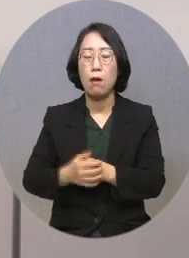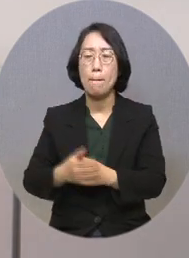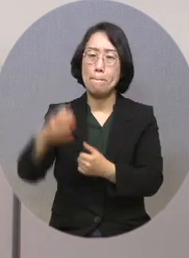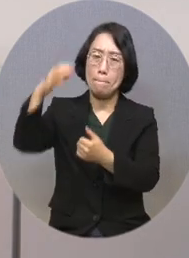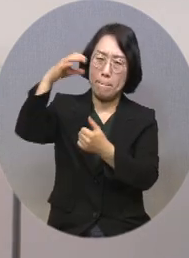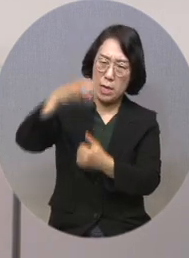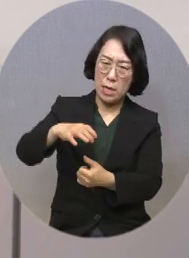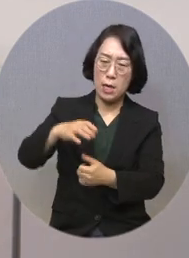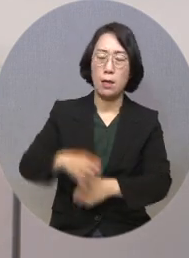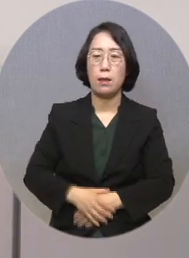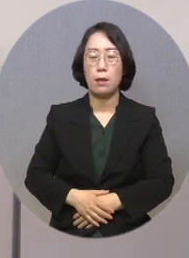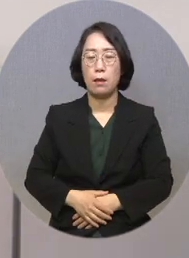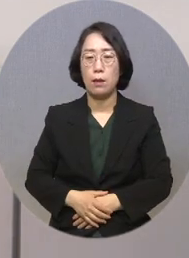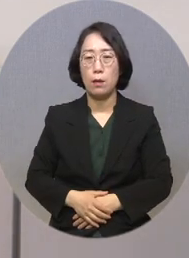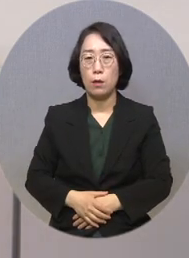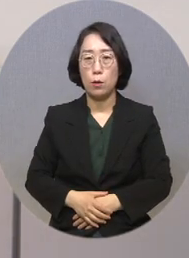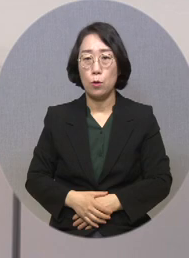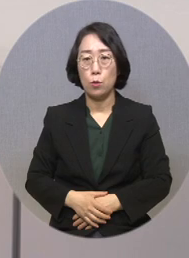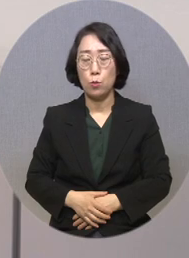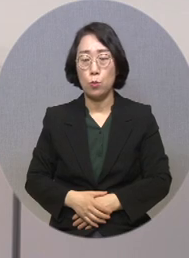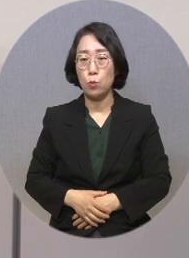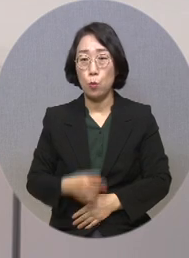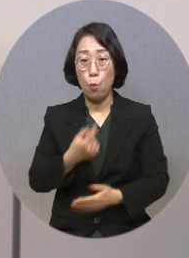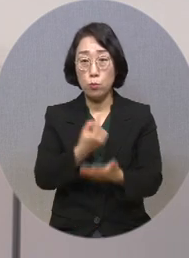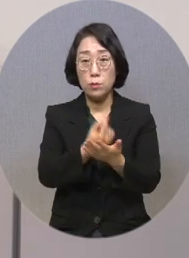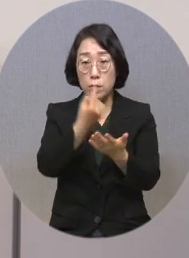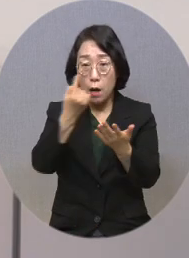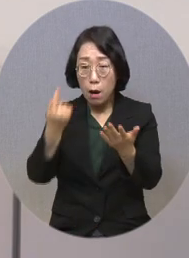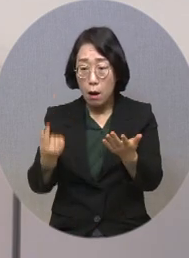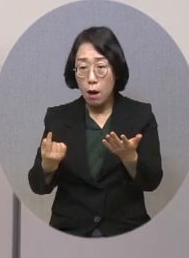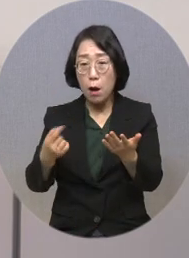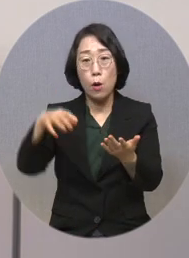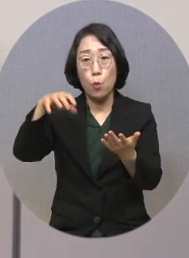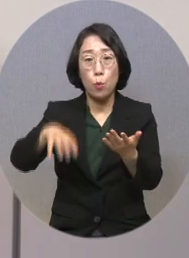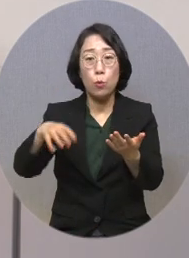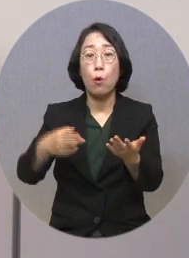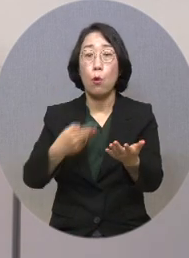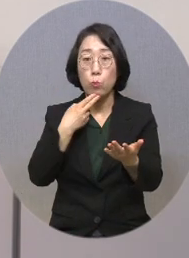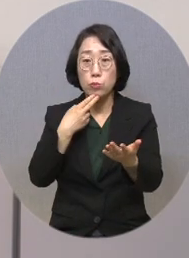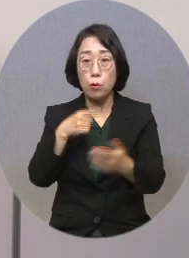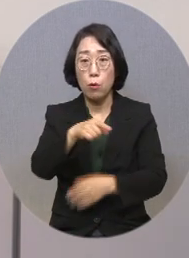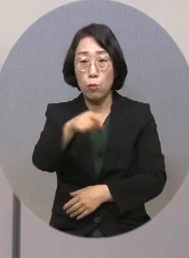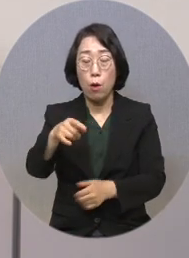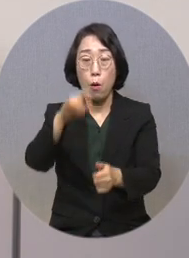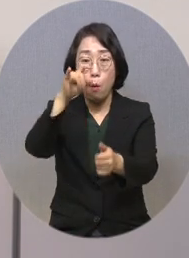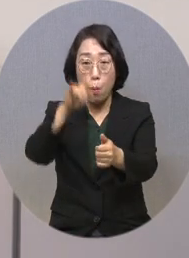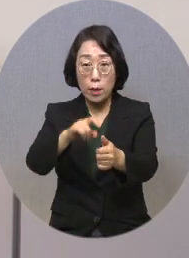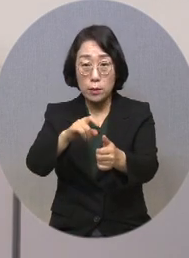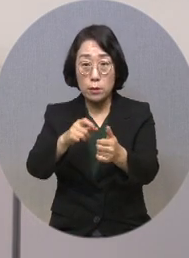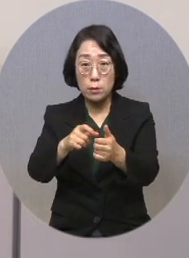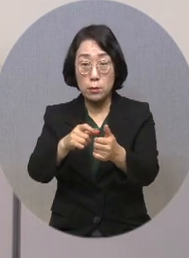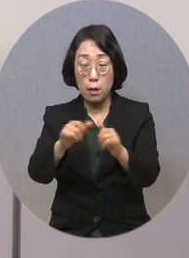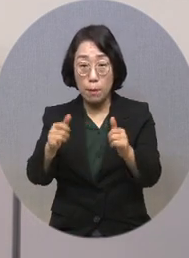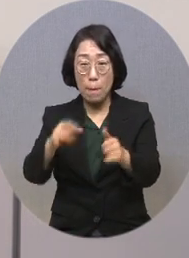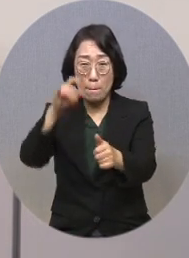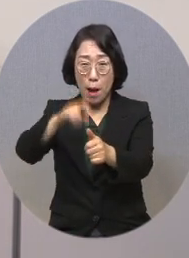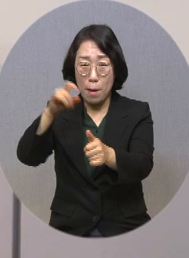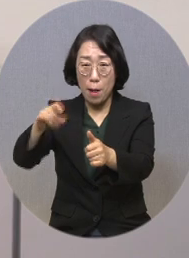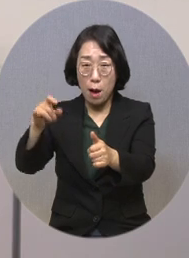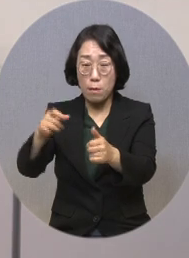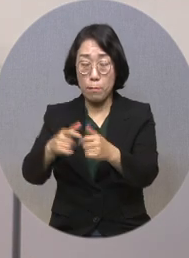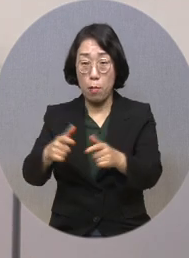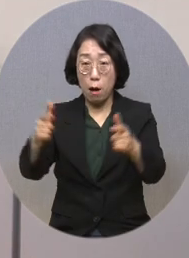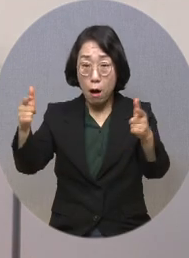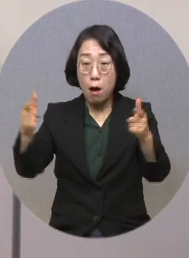게다가 격리 공간이 없는 상황에서 확진자가 폭증됨으로써